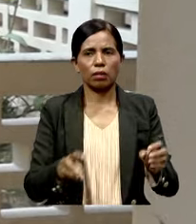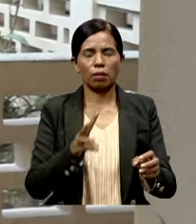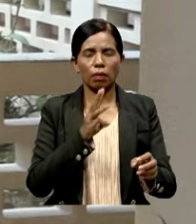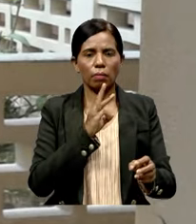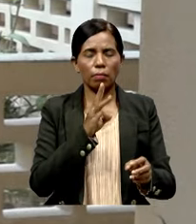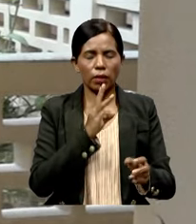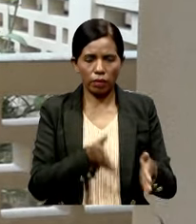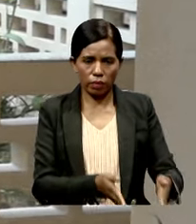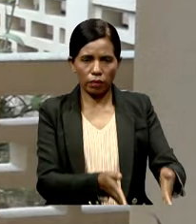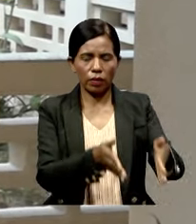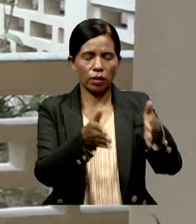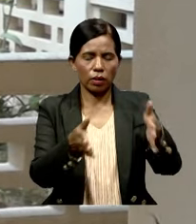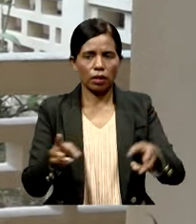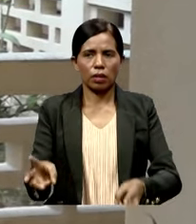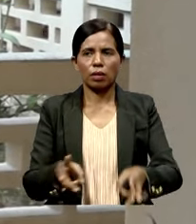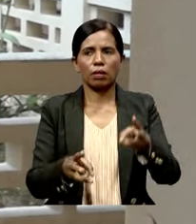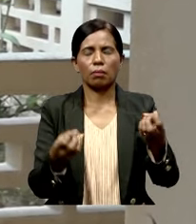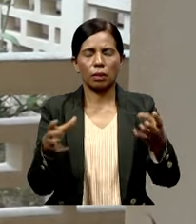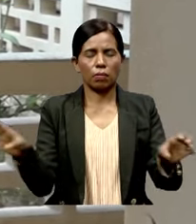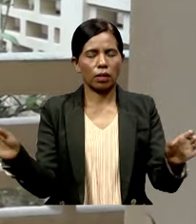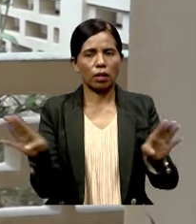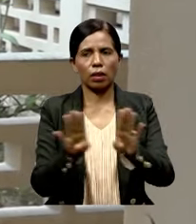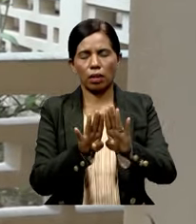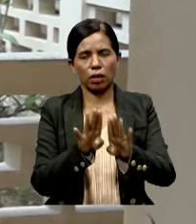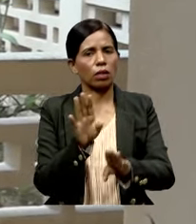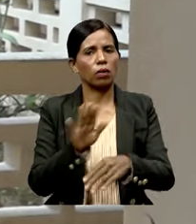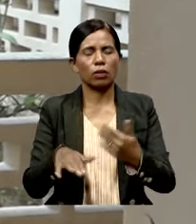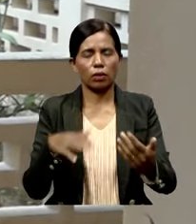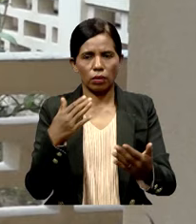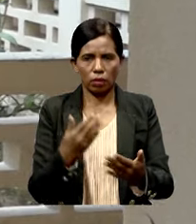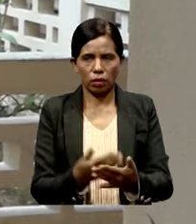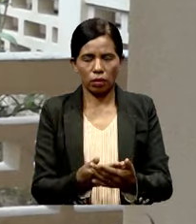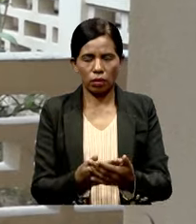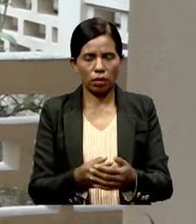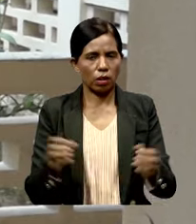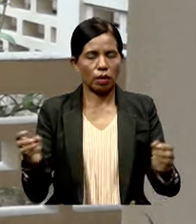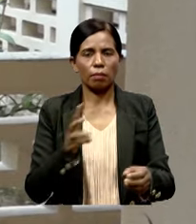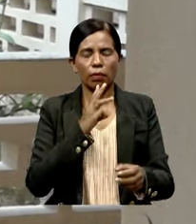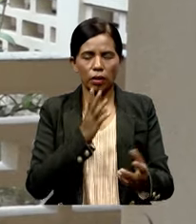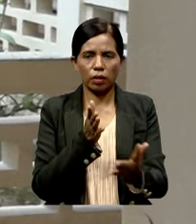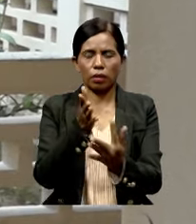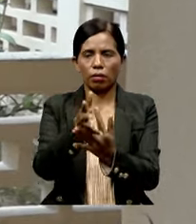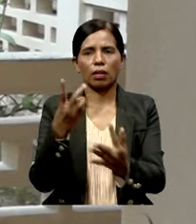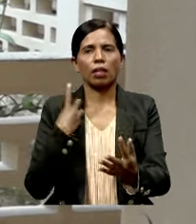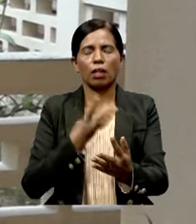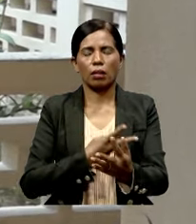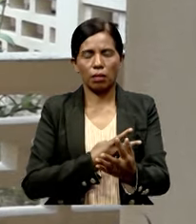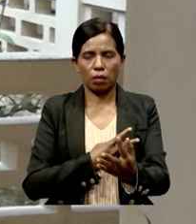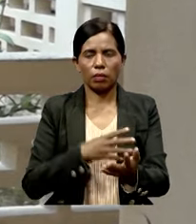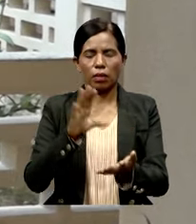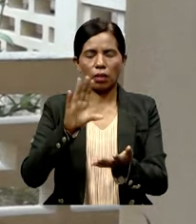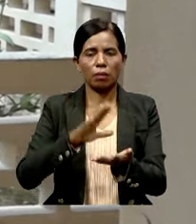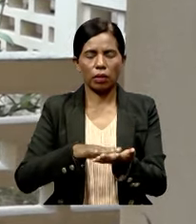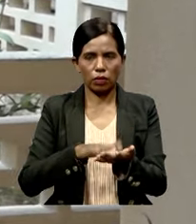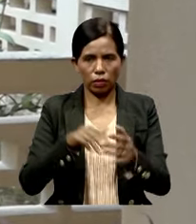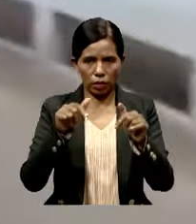ne beke sar da nining ne barak maka intu piru ikus mai be lalai tur ne fatin no tamba fali mai ya fakultari